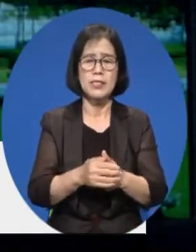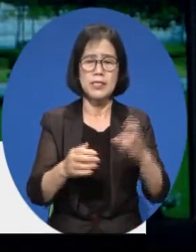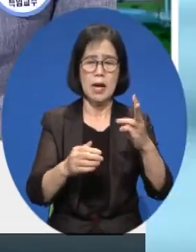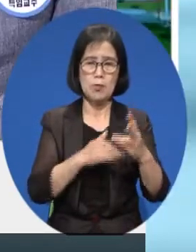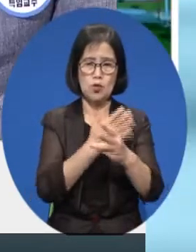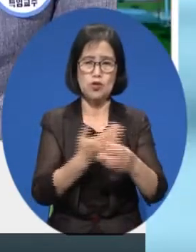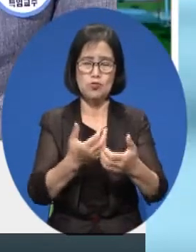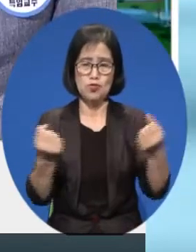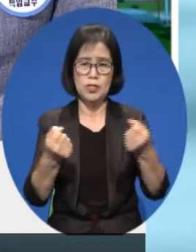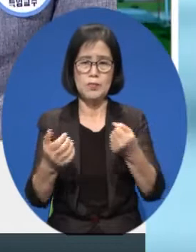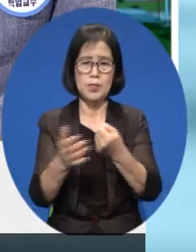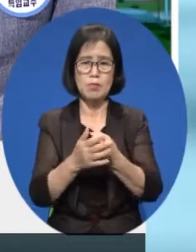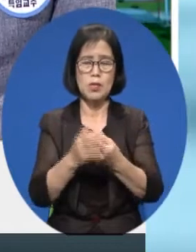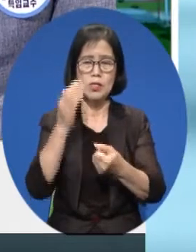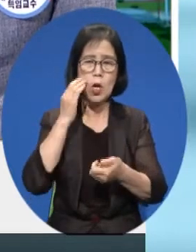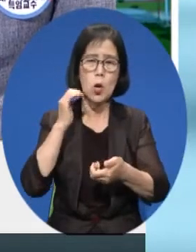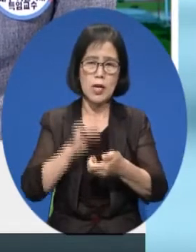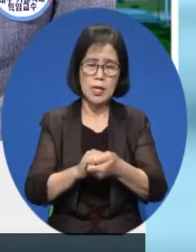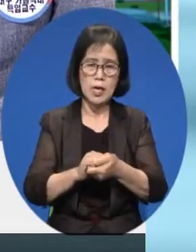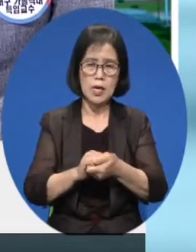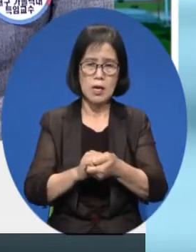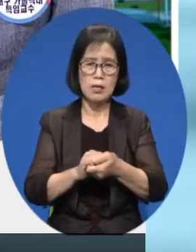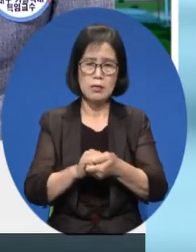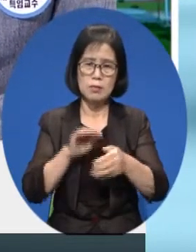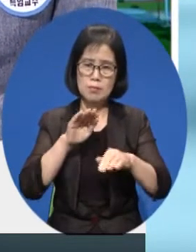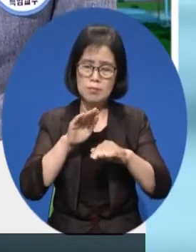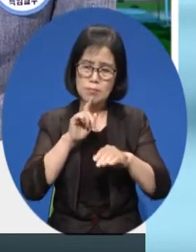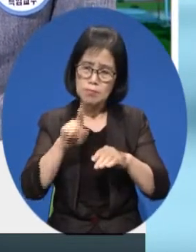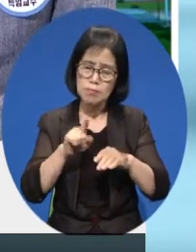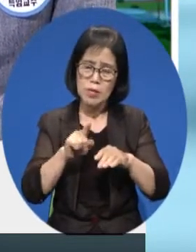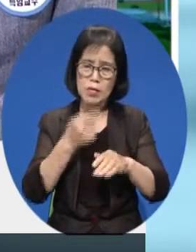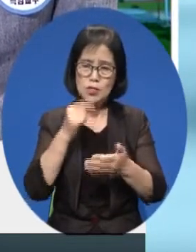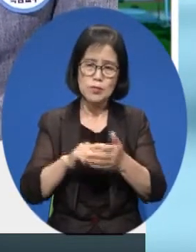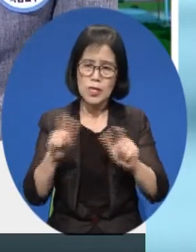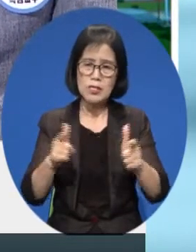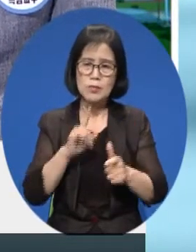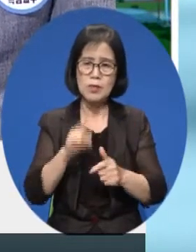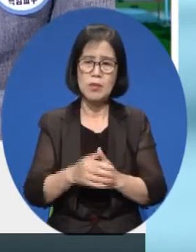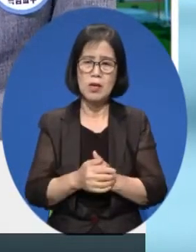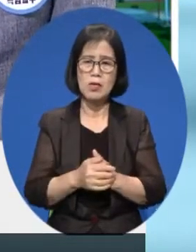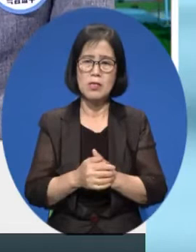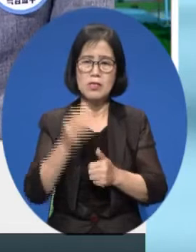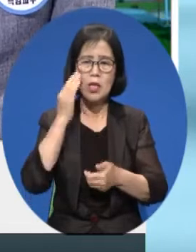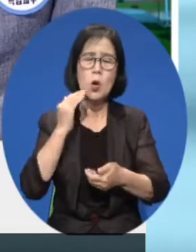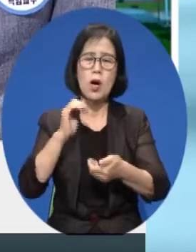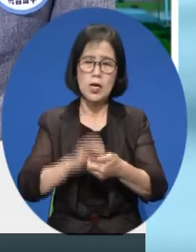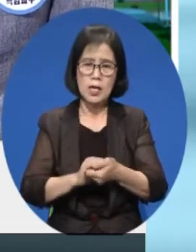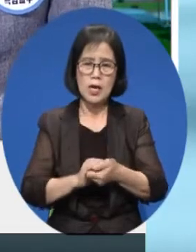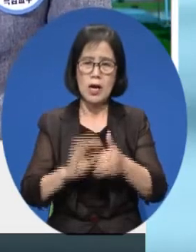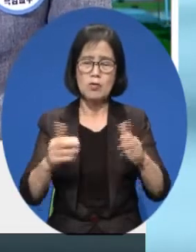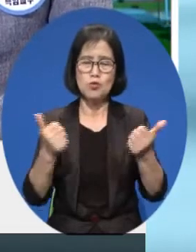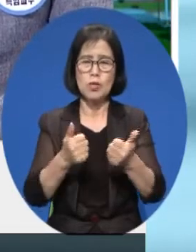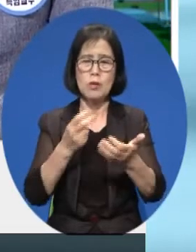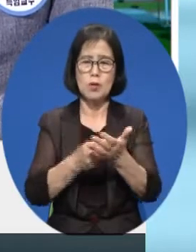문제인데 청와대에서 입장을 표명하는 게 이게 적절하지 않은 것 같습니다. 라고 얘기했거든요. 언제 청와대가 국회 법안